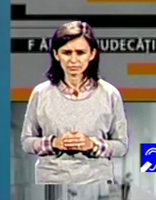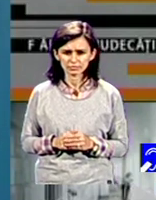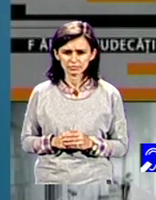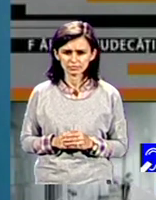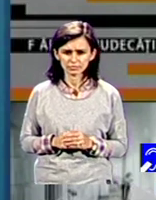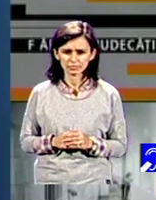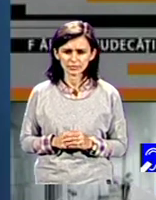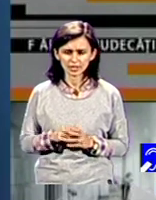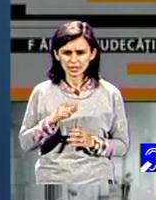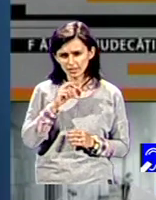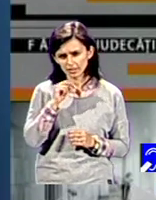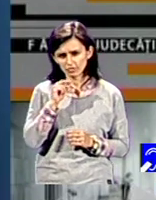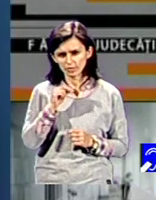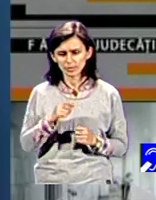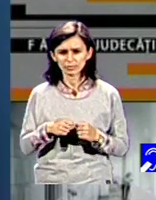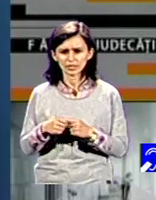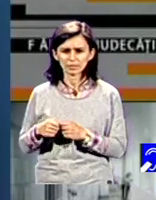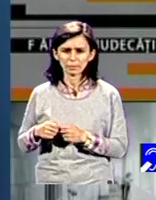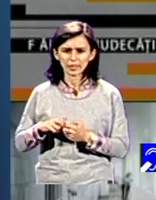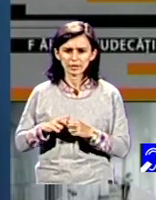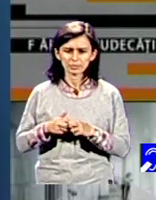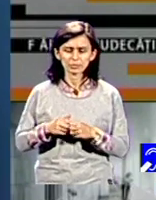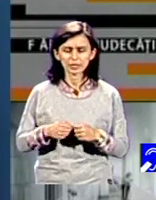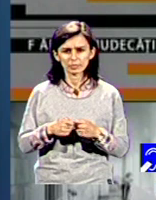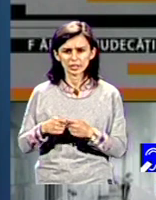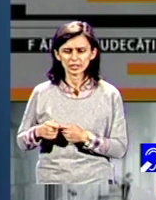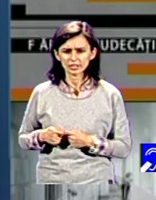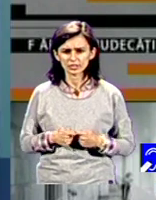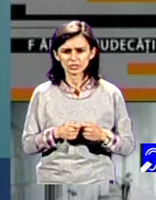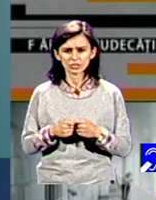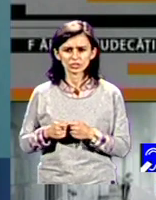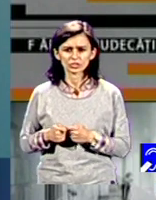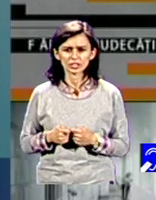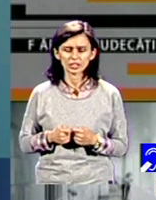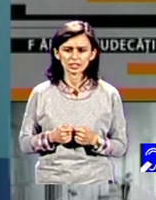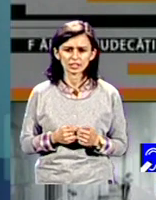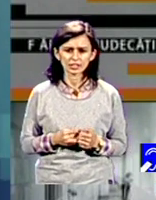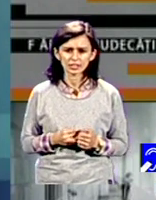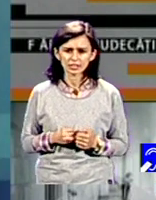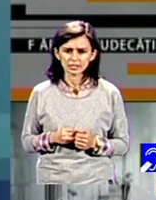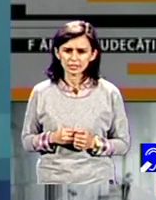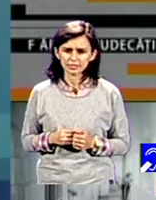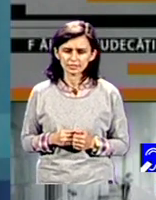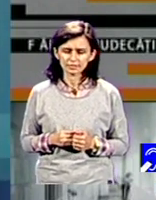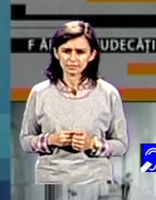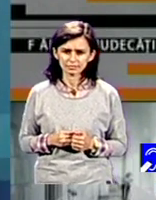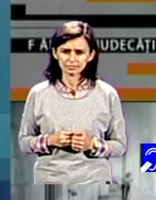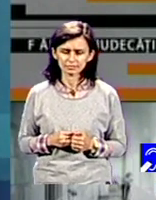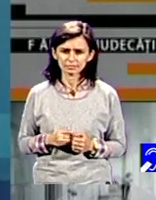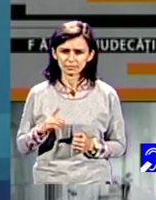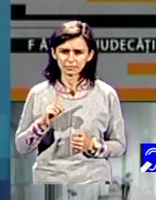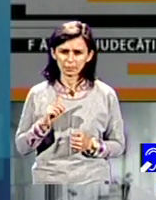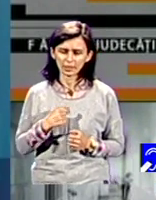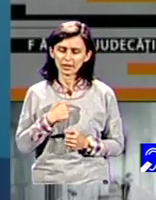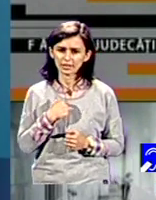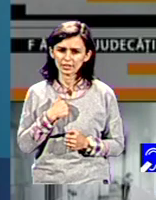problemele societății plac astea Asta ar trebui acuma dezavuată nu pot să nu